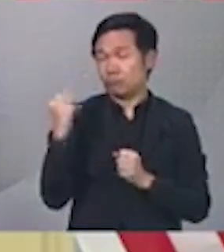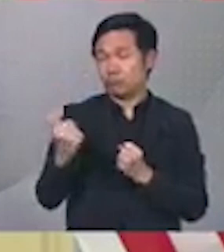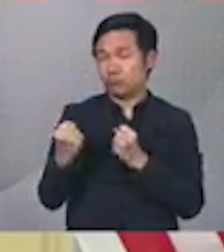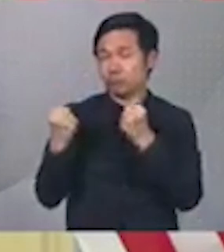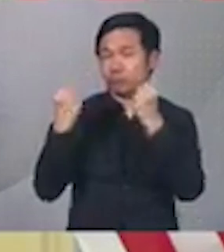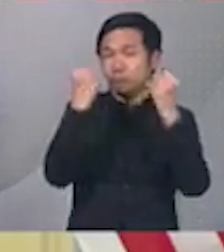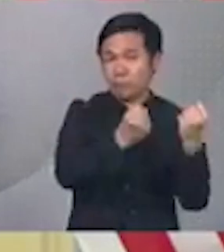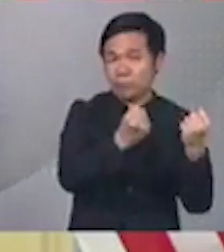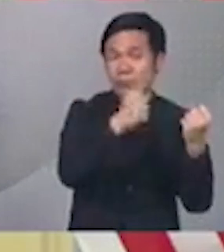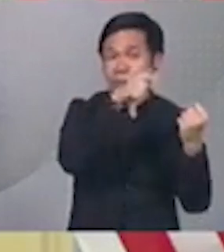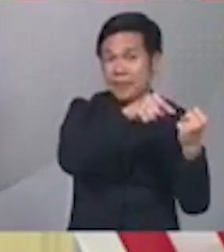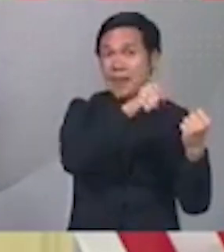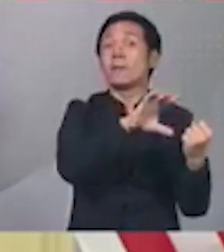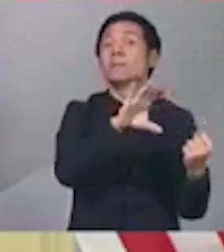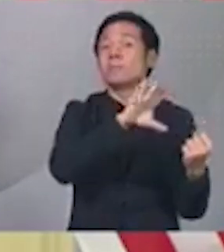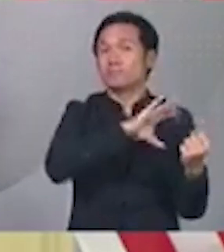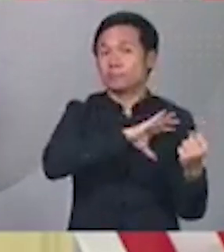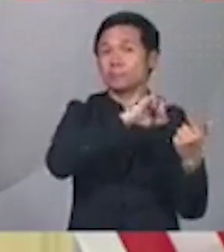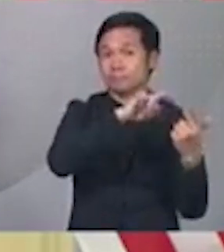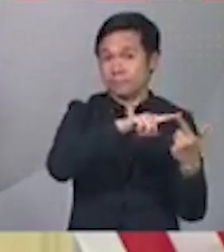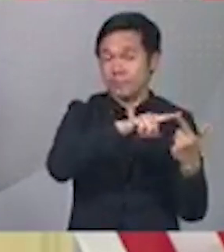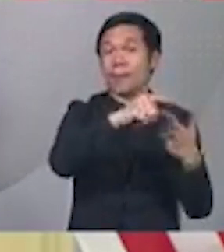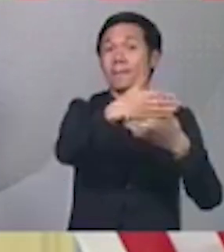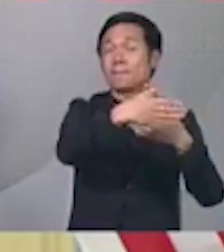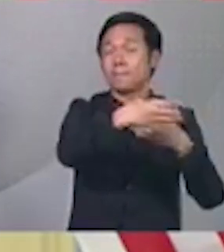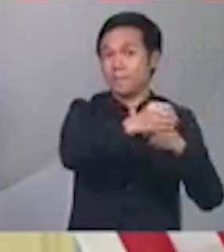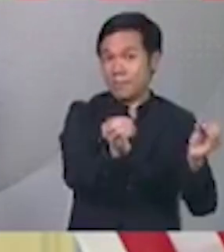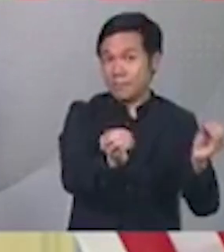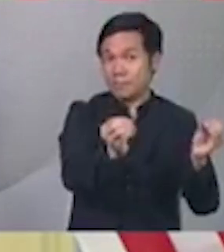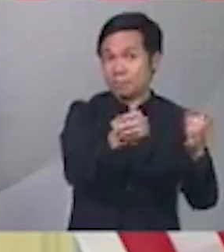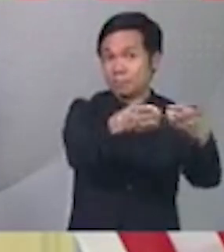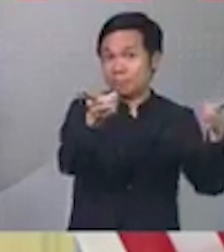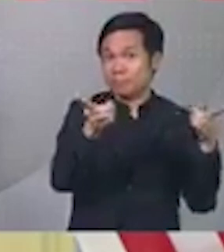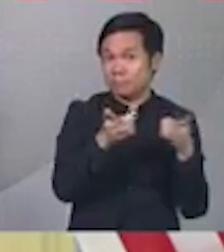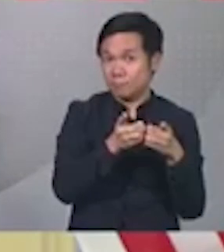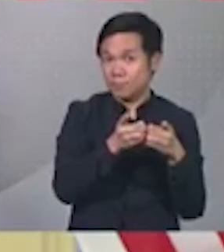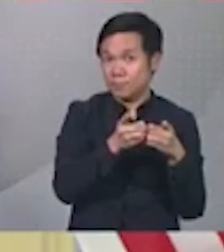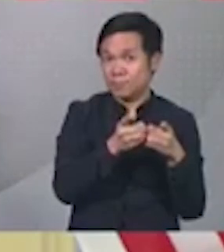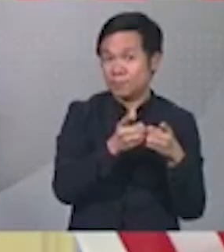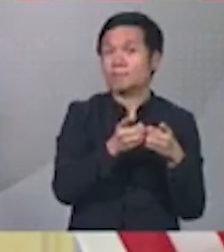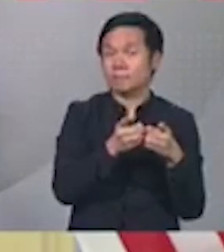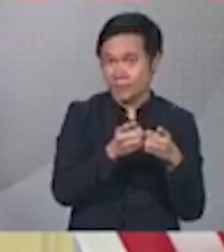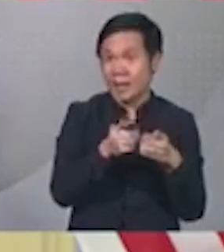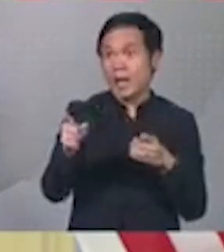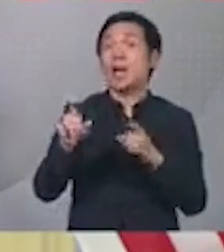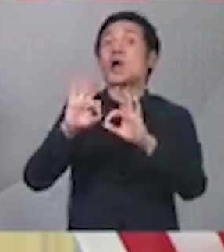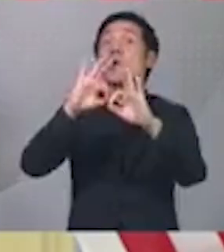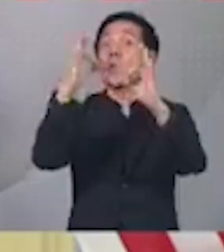yaitu di balik kulit dan pejabat daerah hanya status keluarga